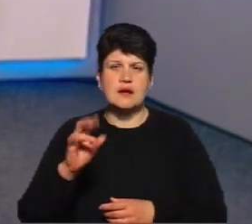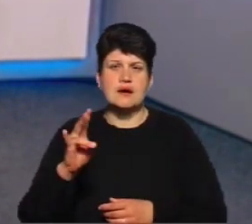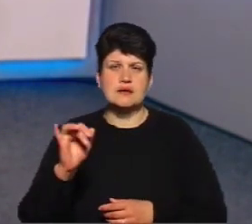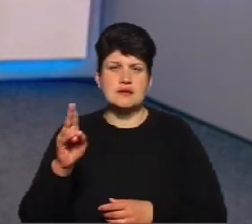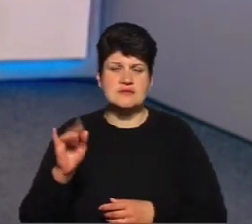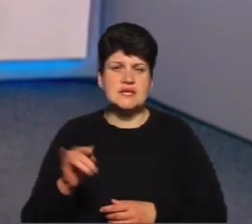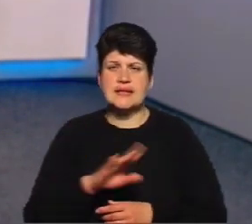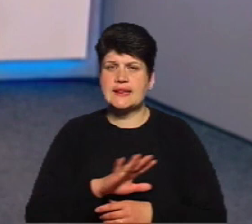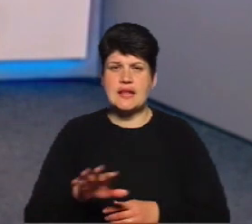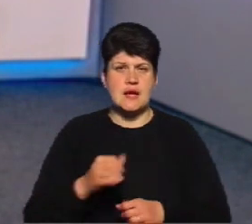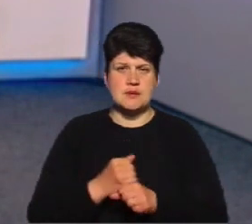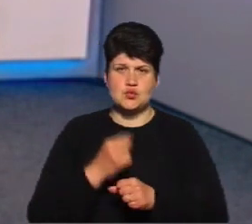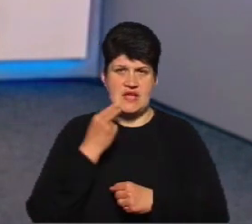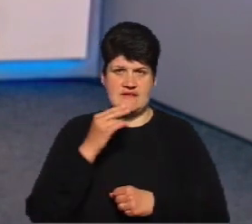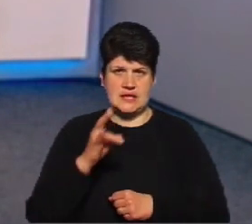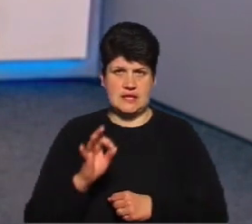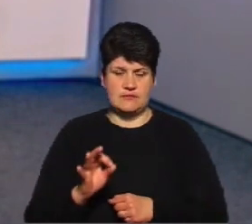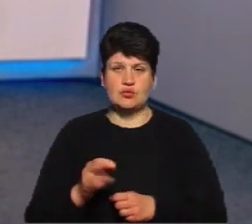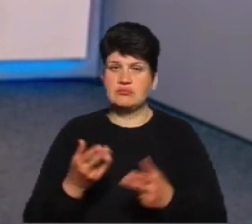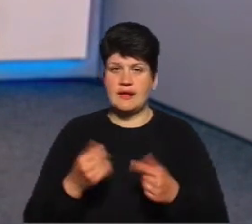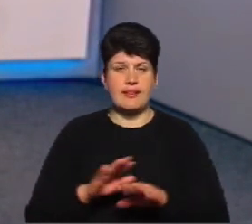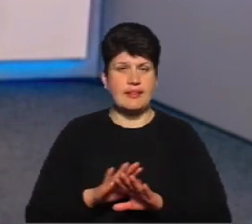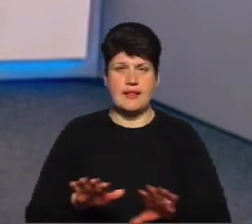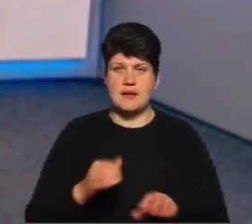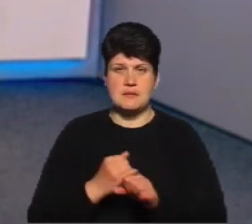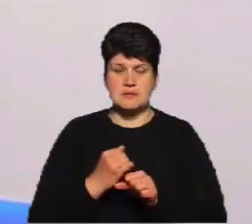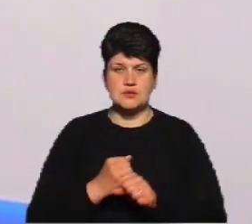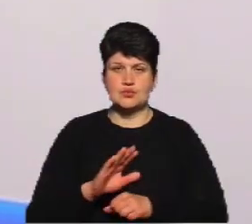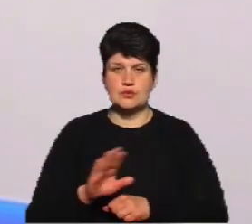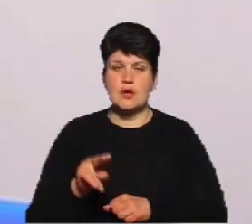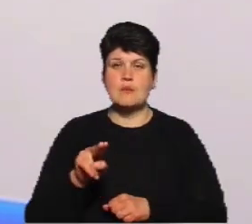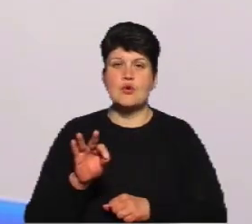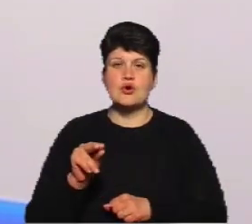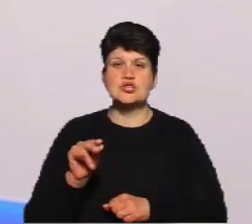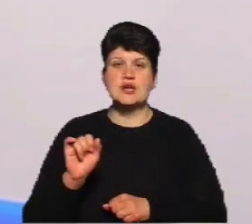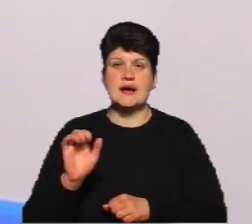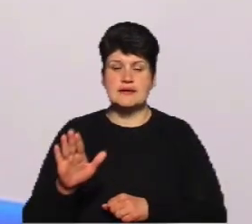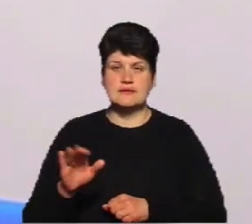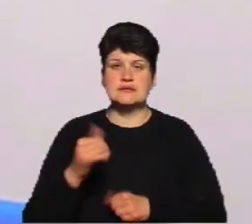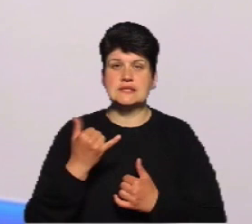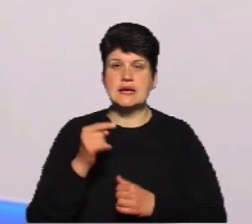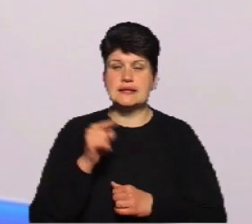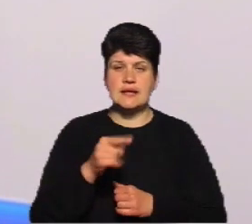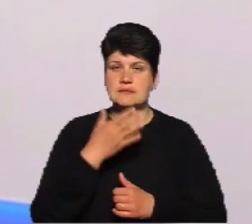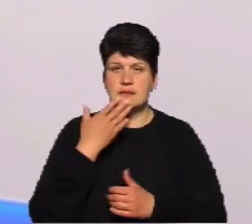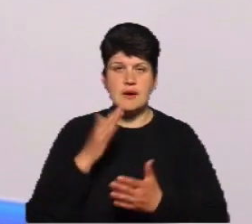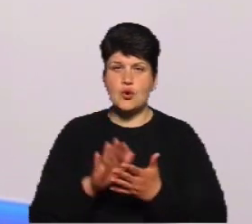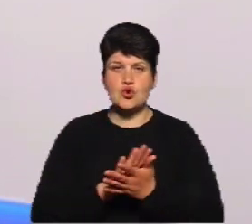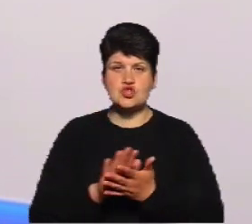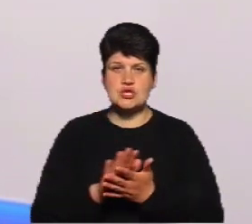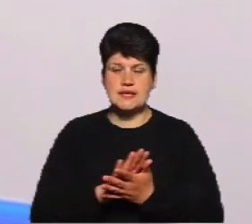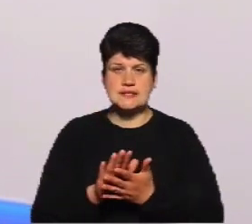працюють ефективно. Так, не працюють. І в Почаєві. Тобто, по суті, зараз там не відбувається очистка стічних